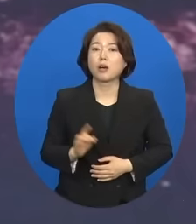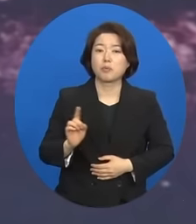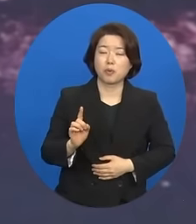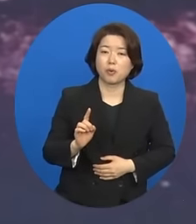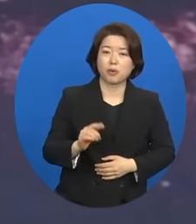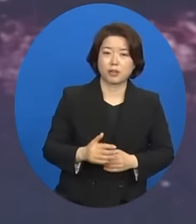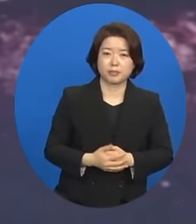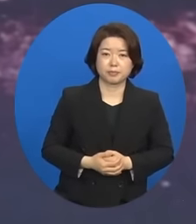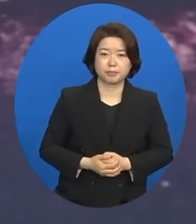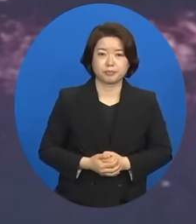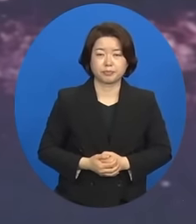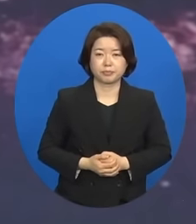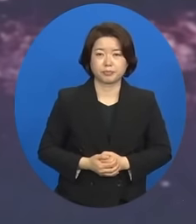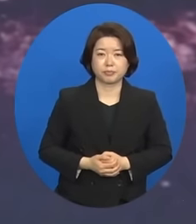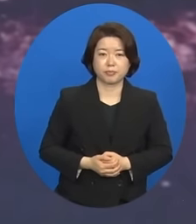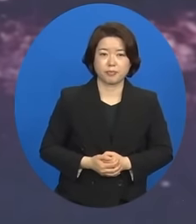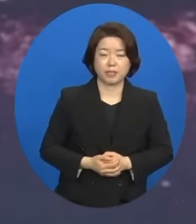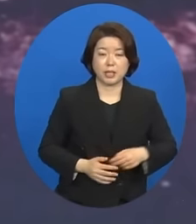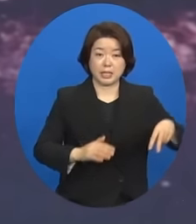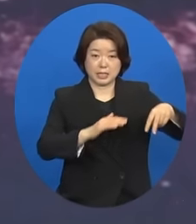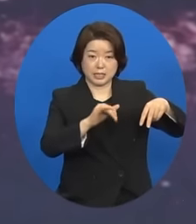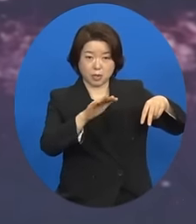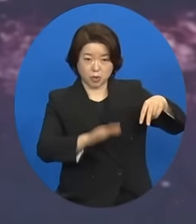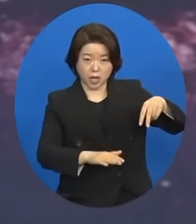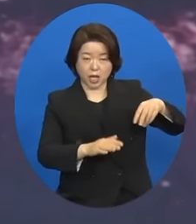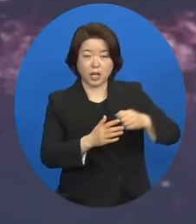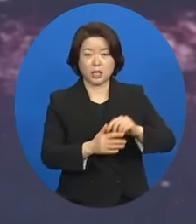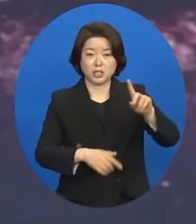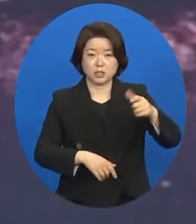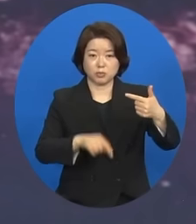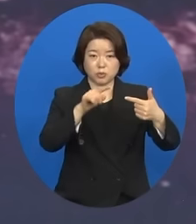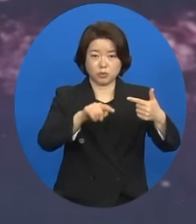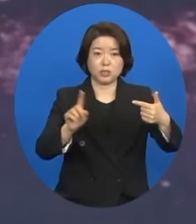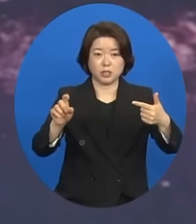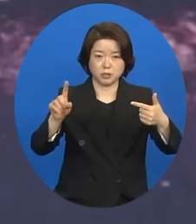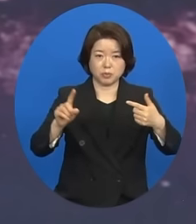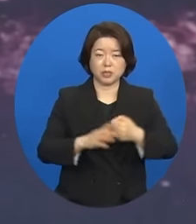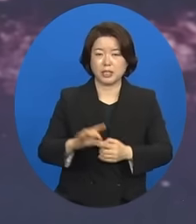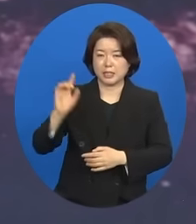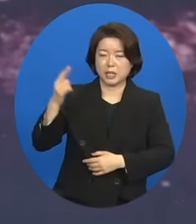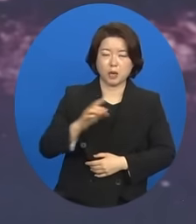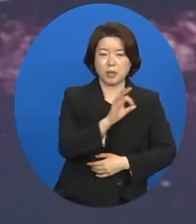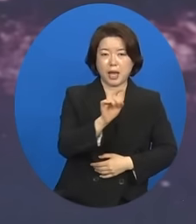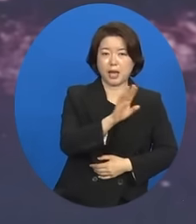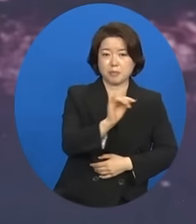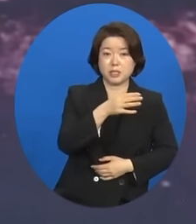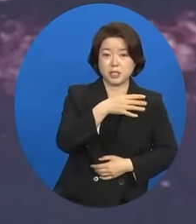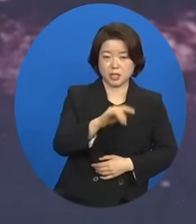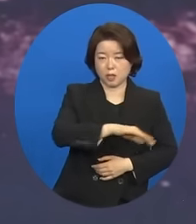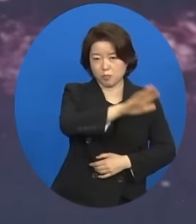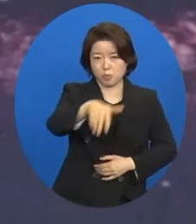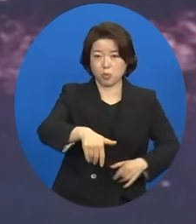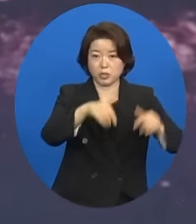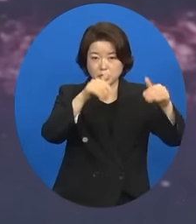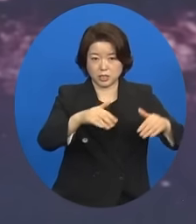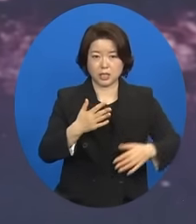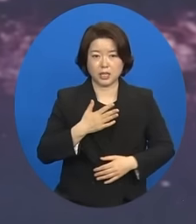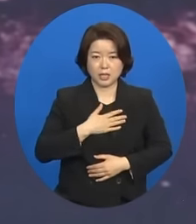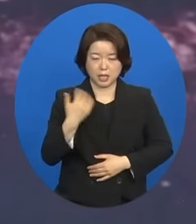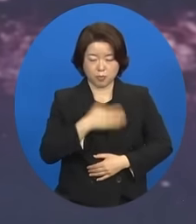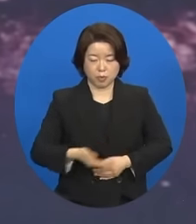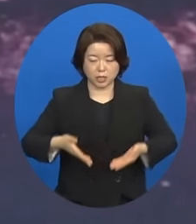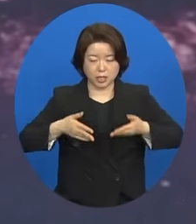대화합니다 사무엘 16장 11절에 또 다윗이 아비새와 모든 신하들에게 이르되 내 몸에서 난 아들도 내 생명을 해하려